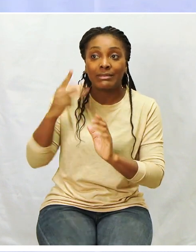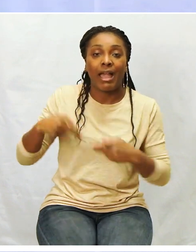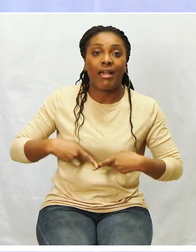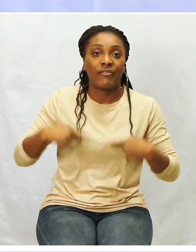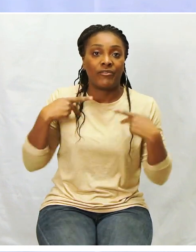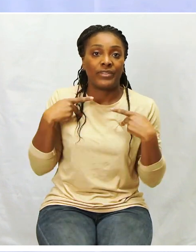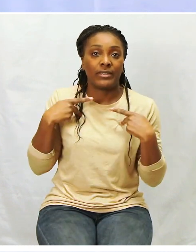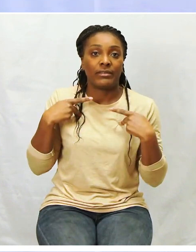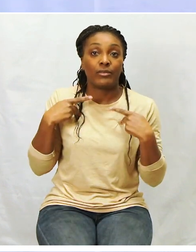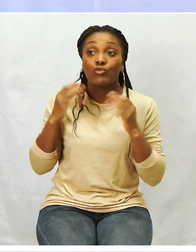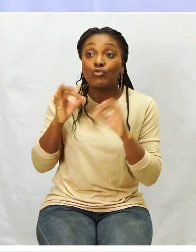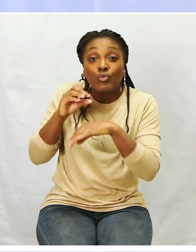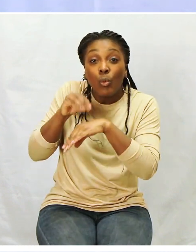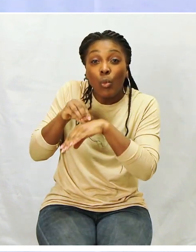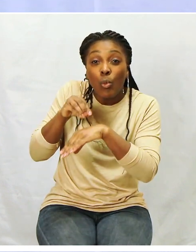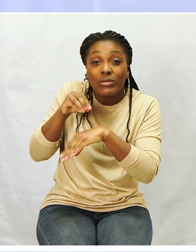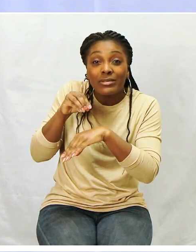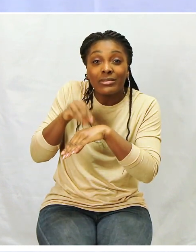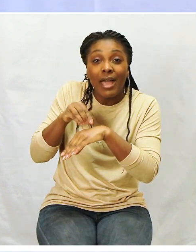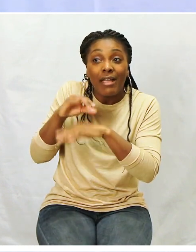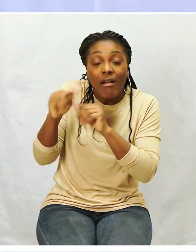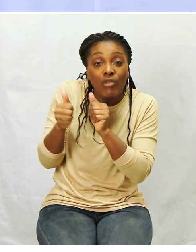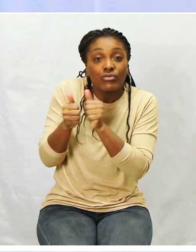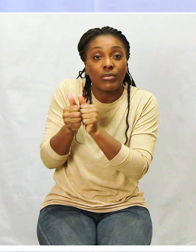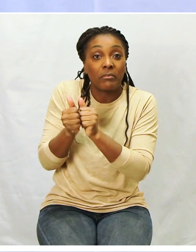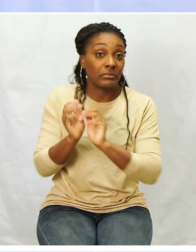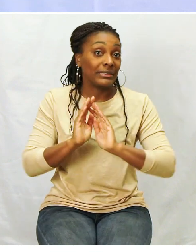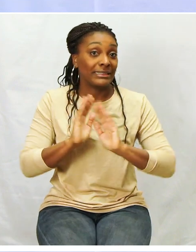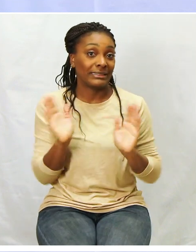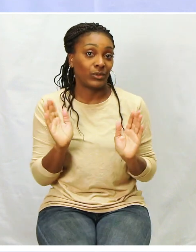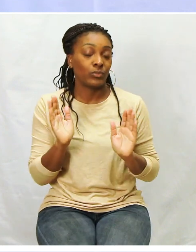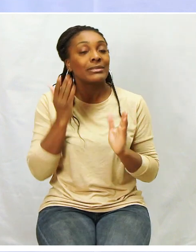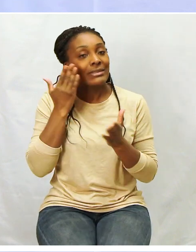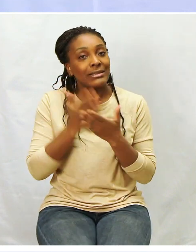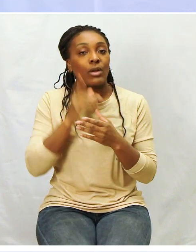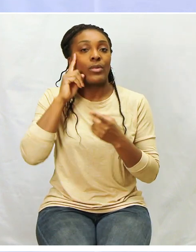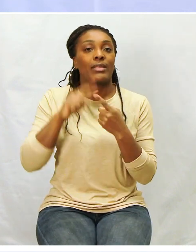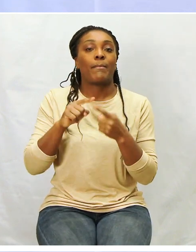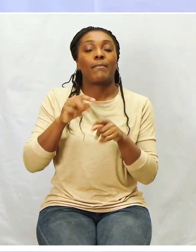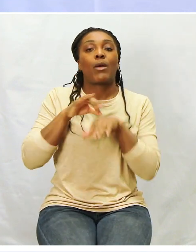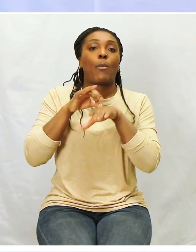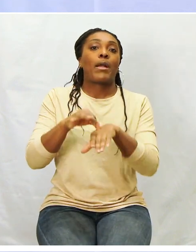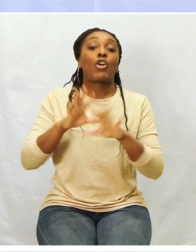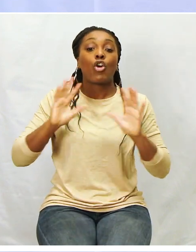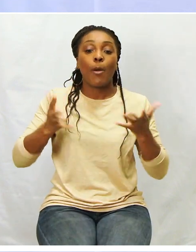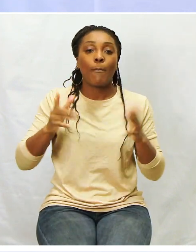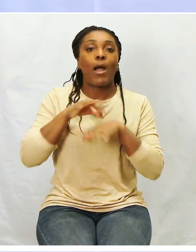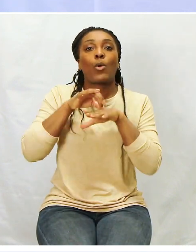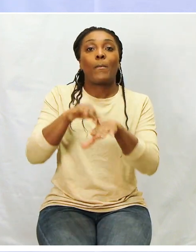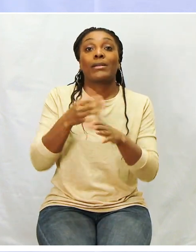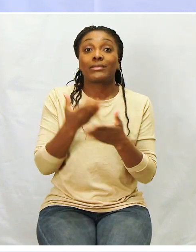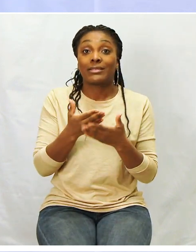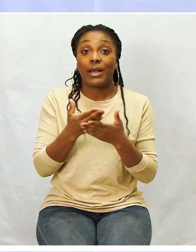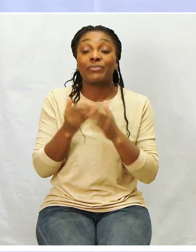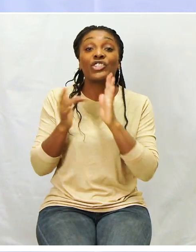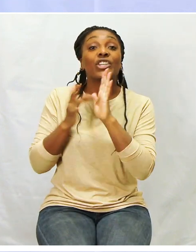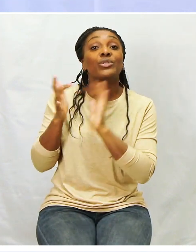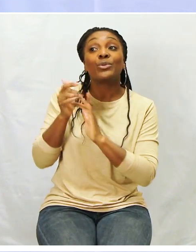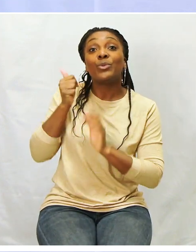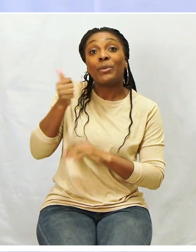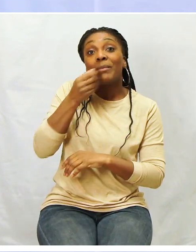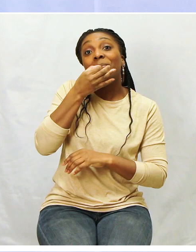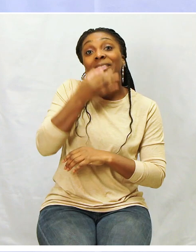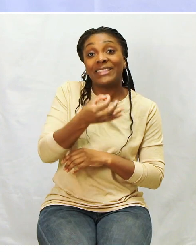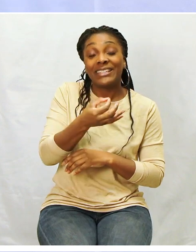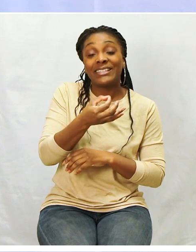mais on est là juste pour le conseiller et d'être à côté de lui. Et ça, c'est le principe de l'accompagnement, en fait. Jésus a dit, eh bien,